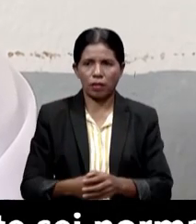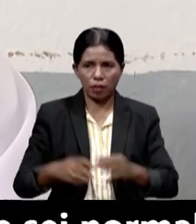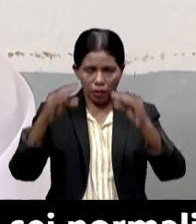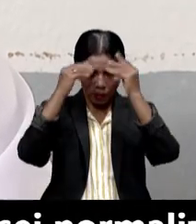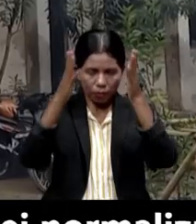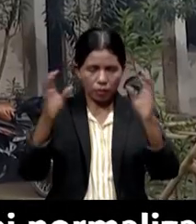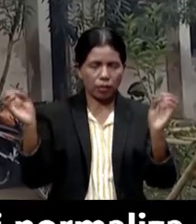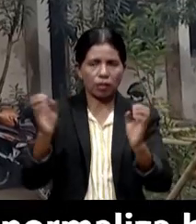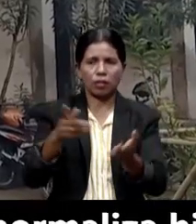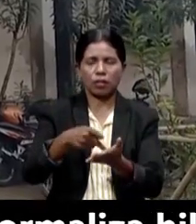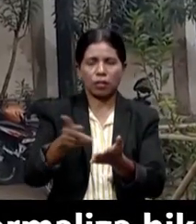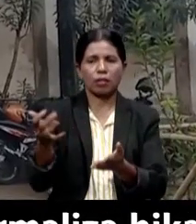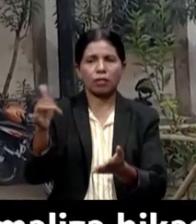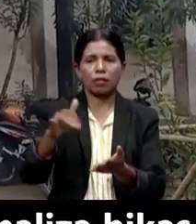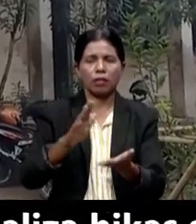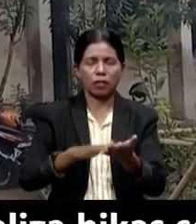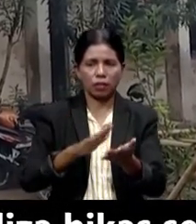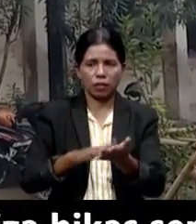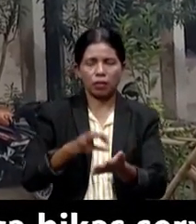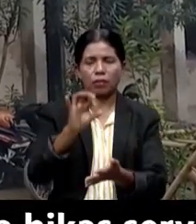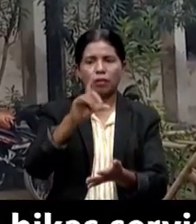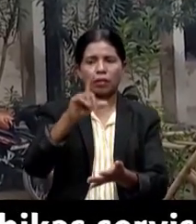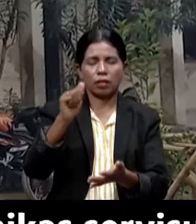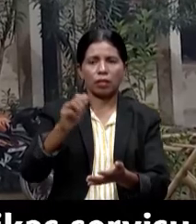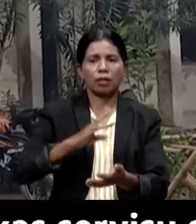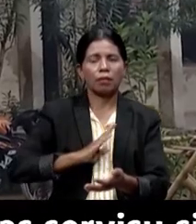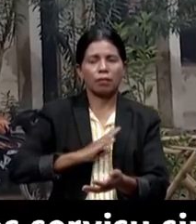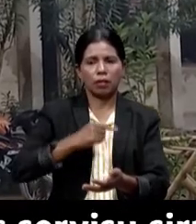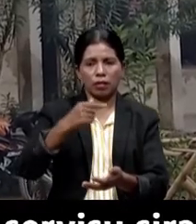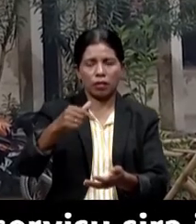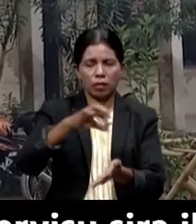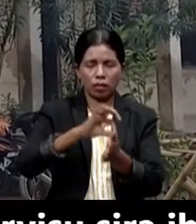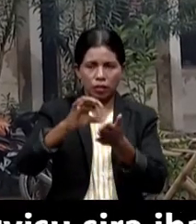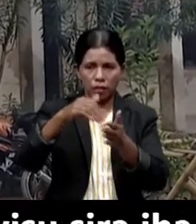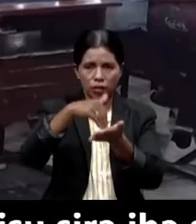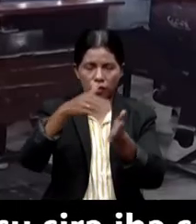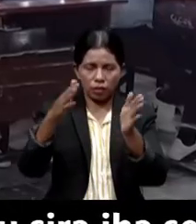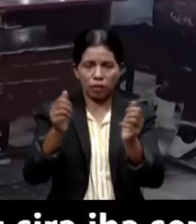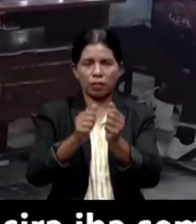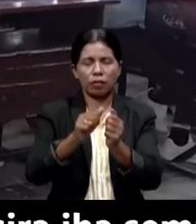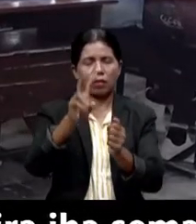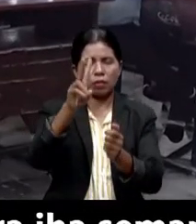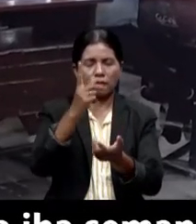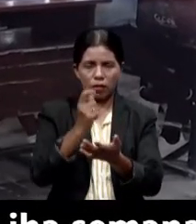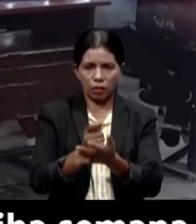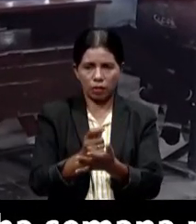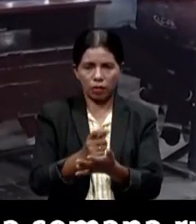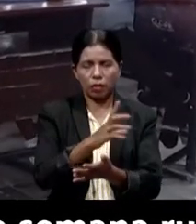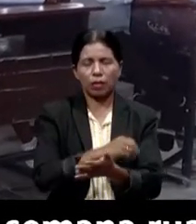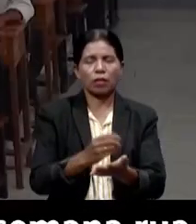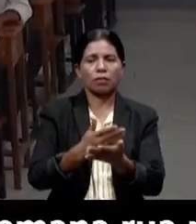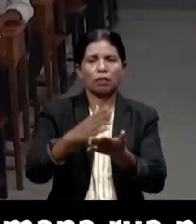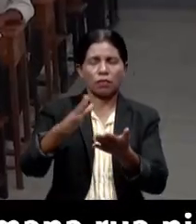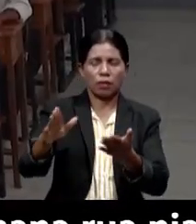a Sira Lucia. Escola Secundária Geral Filial Bagia resiste estudante Hamutuk Rihun Rua Resin, nebe fahe